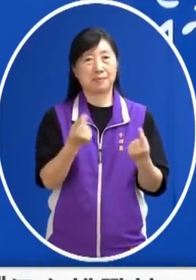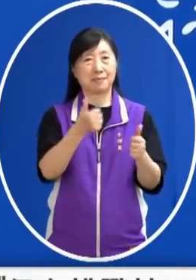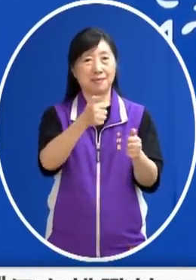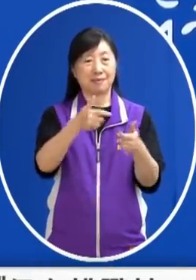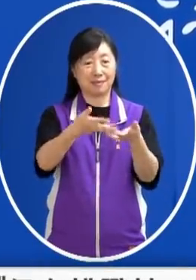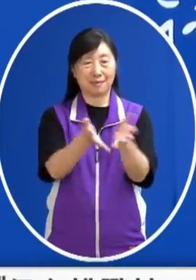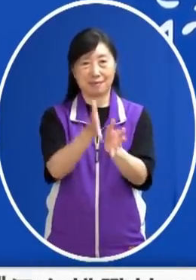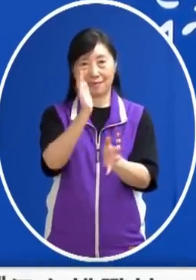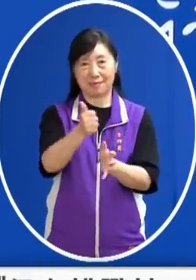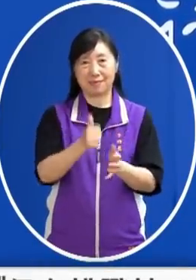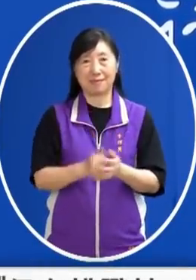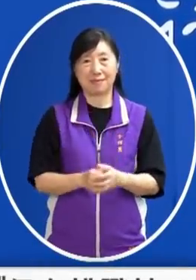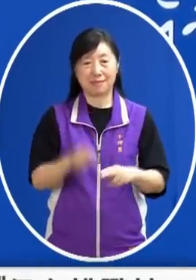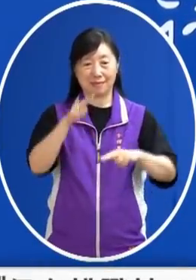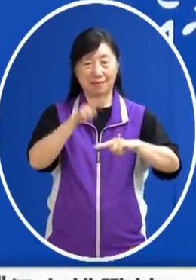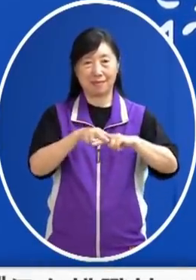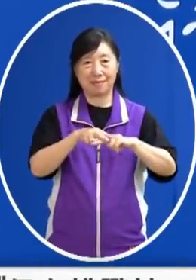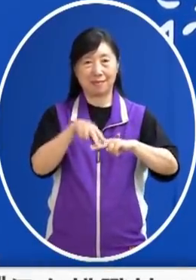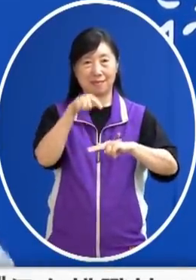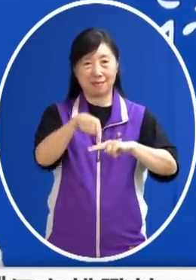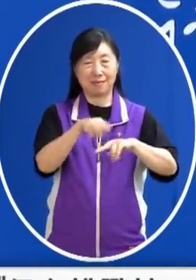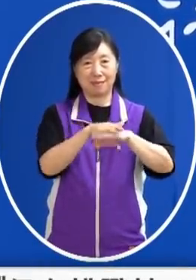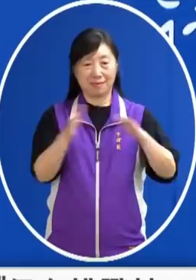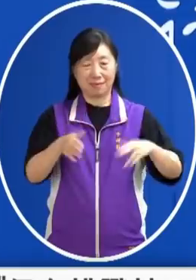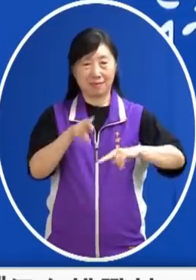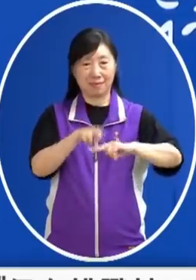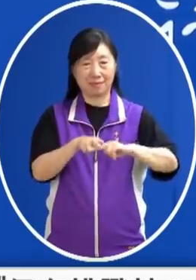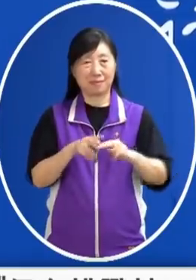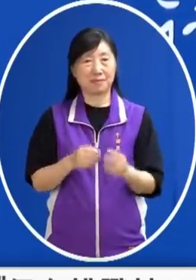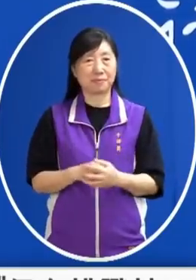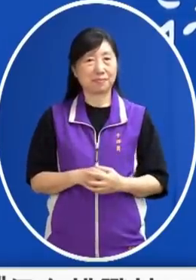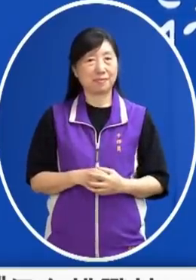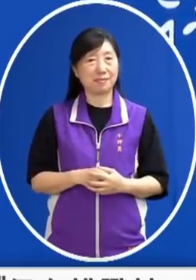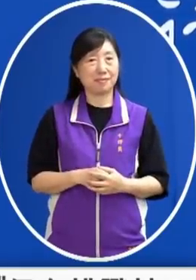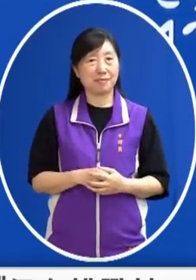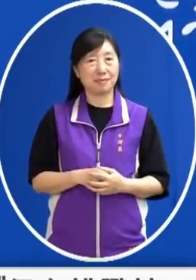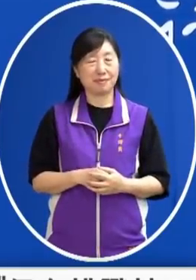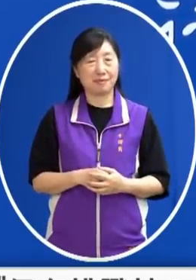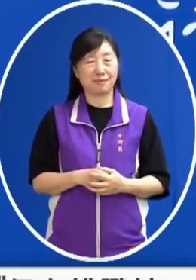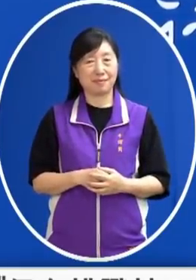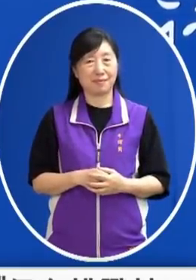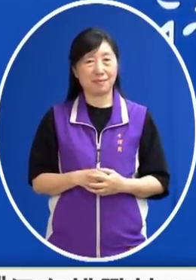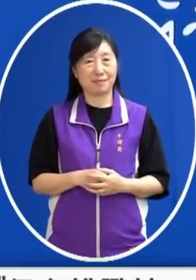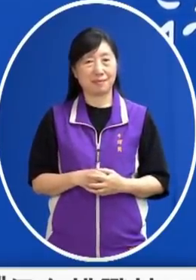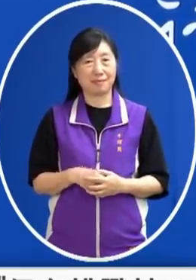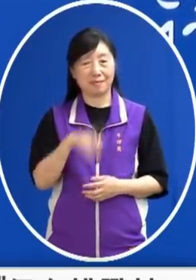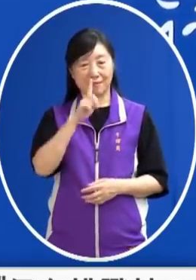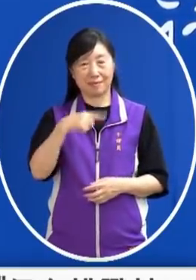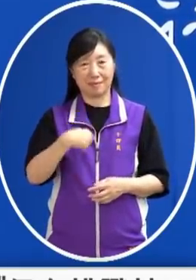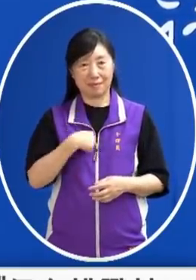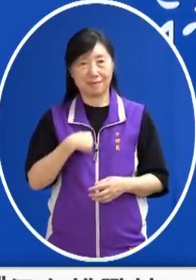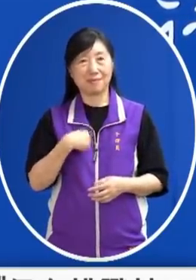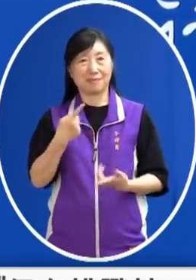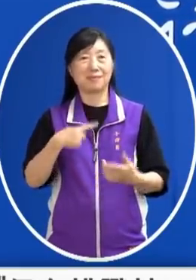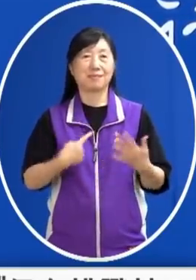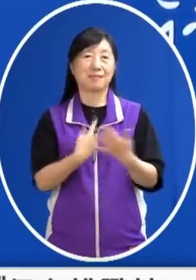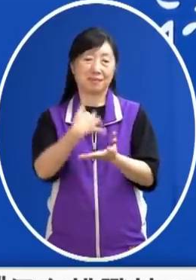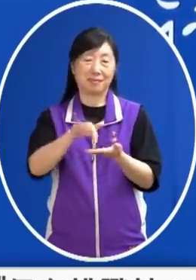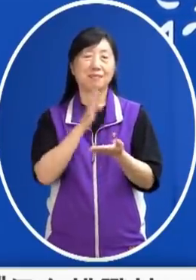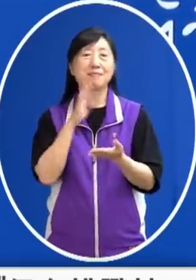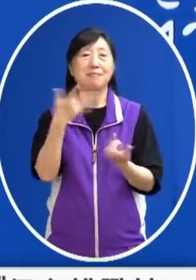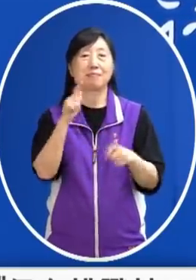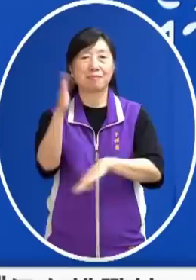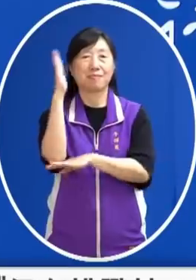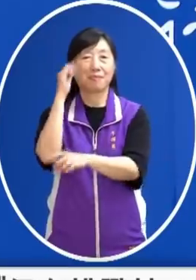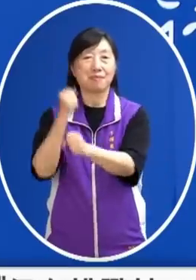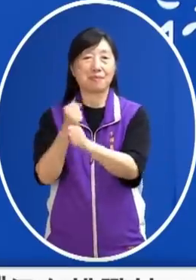长说，在台上里面，就是我是一个非政府单位的义工啊，所